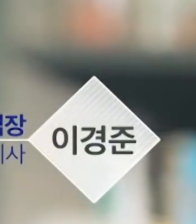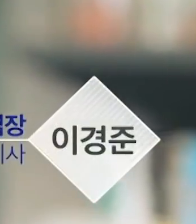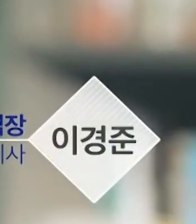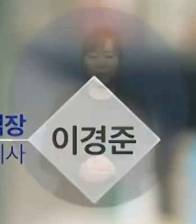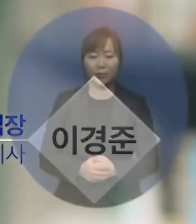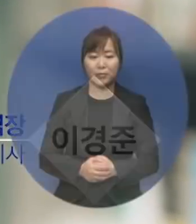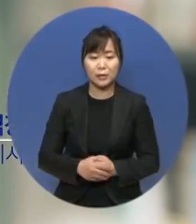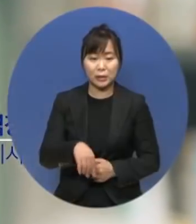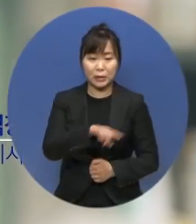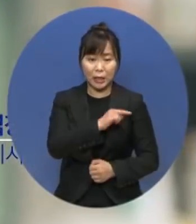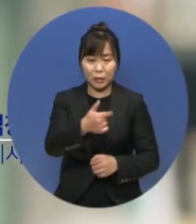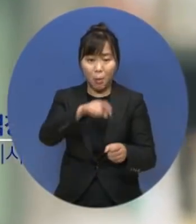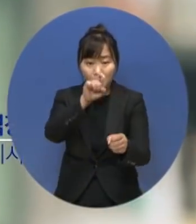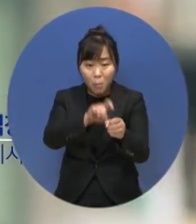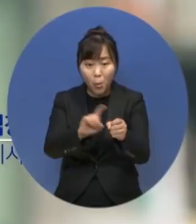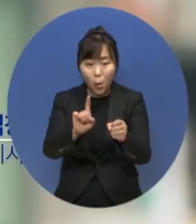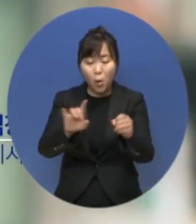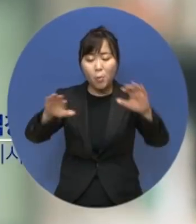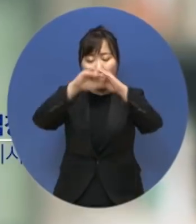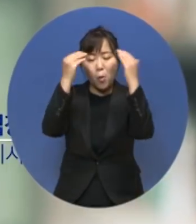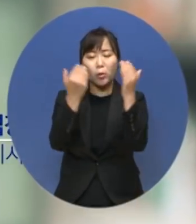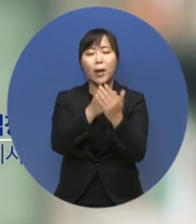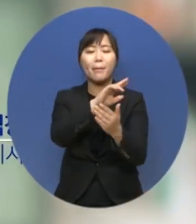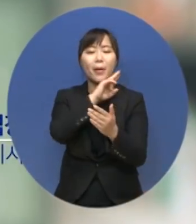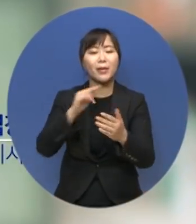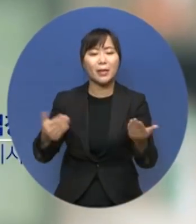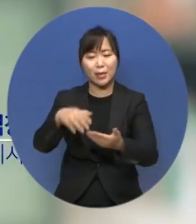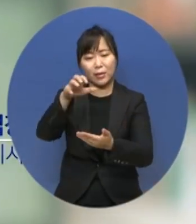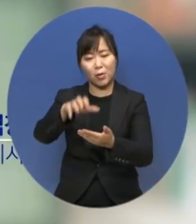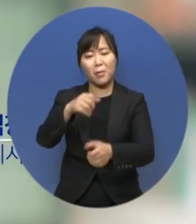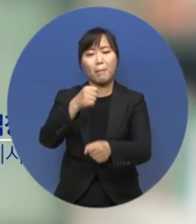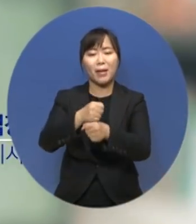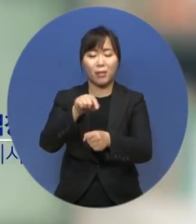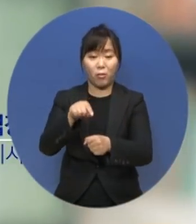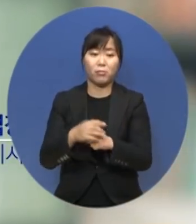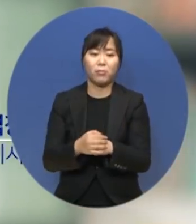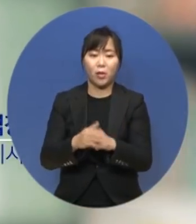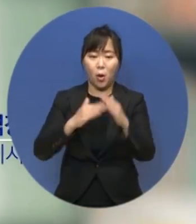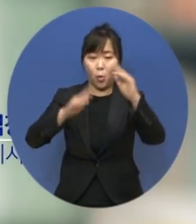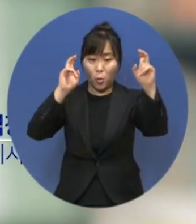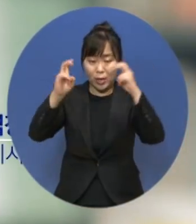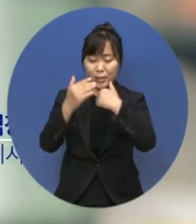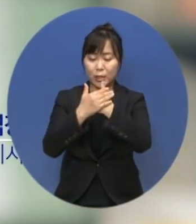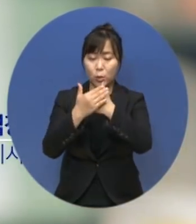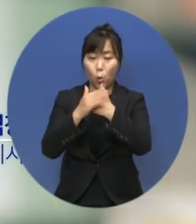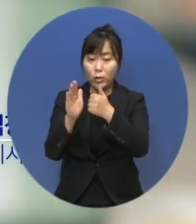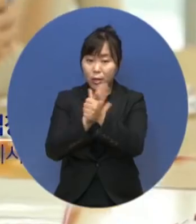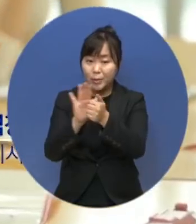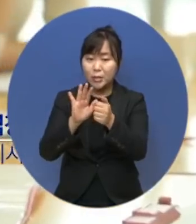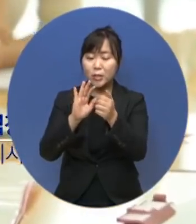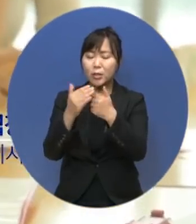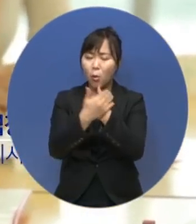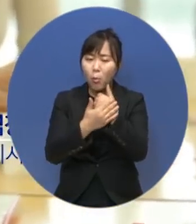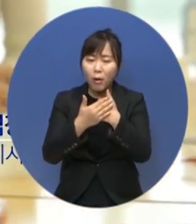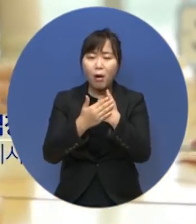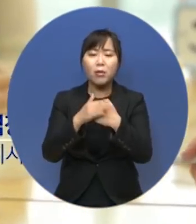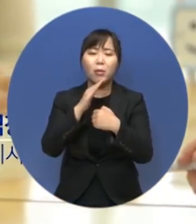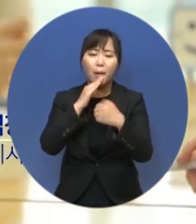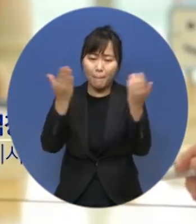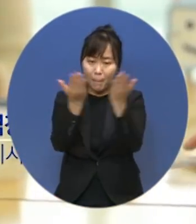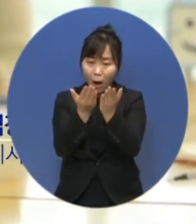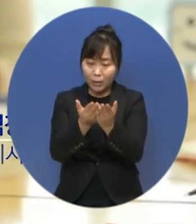가장 큰 목표는 모두가 편한 일터를 만드는 것이었습니다. 공단의 지원 서비스를 통해 적합한